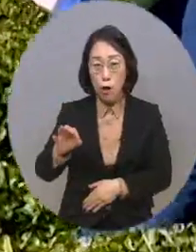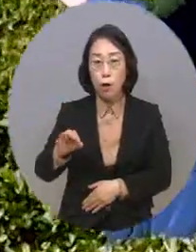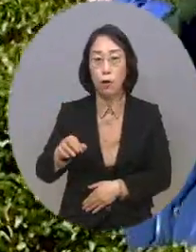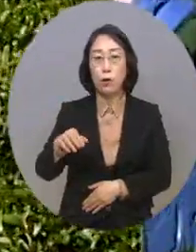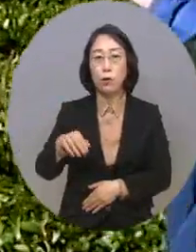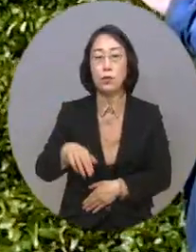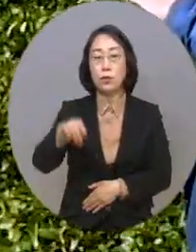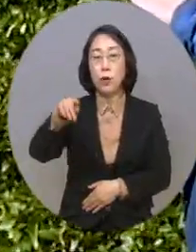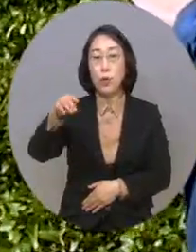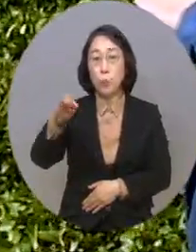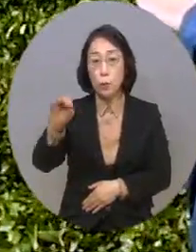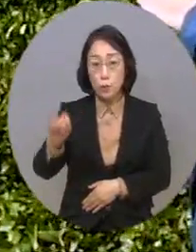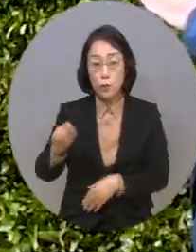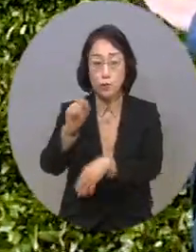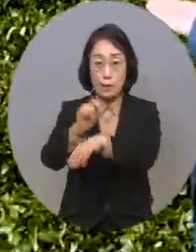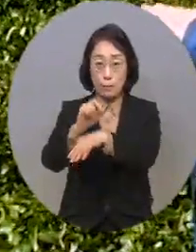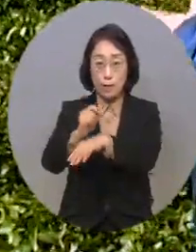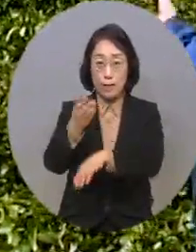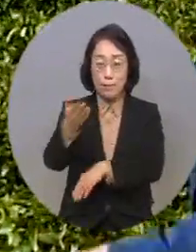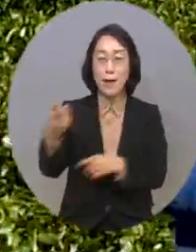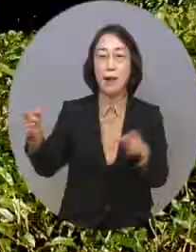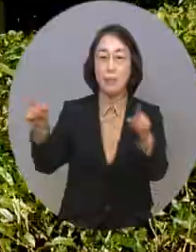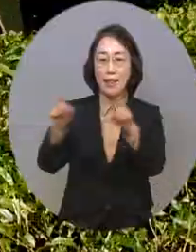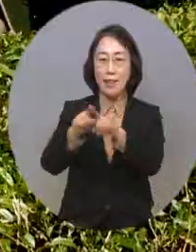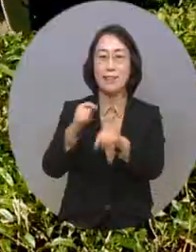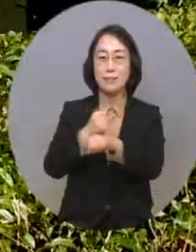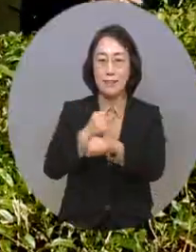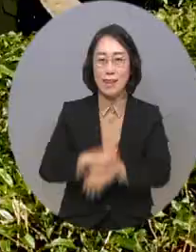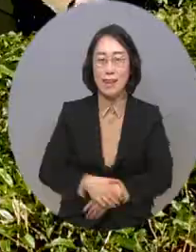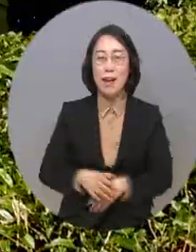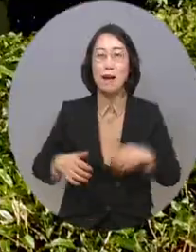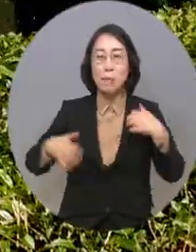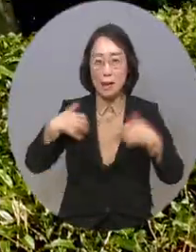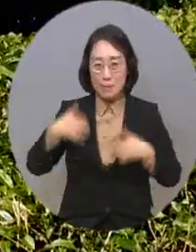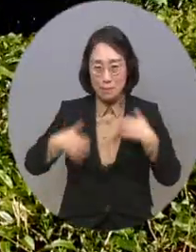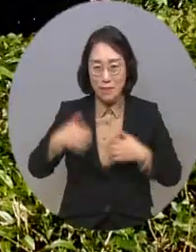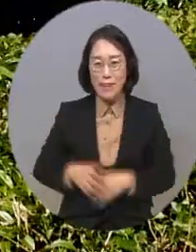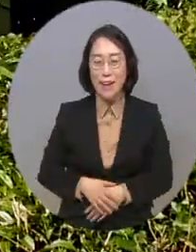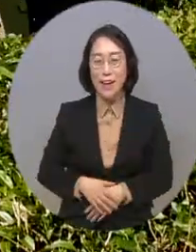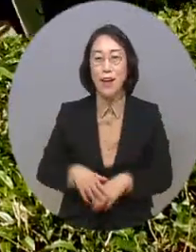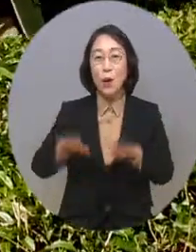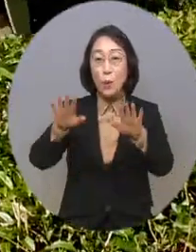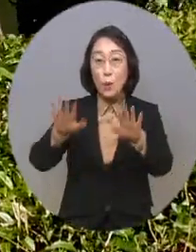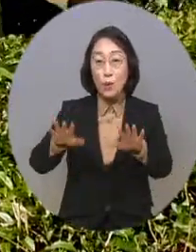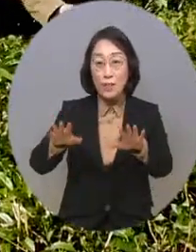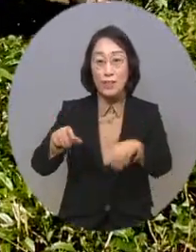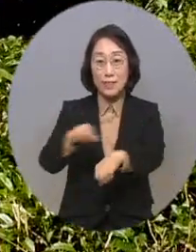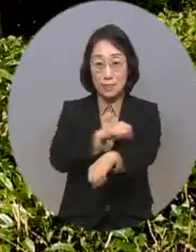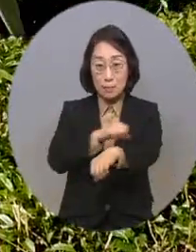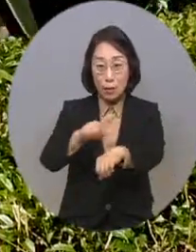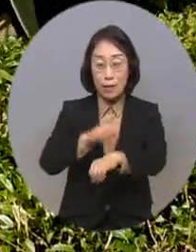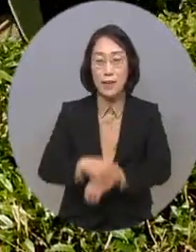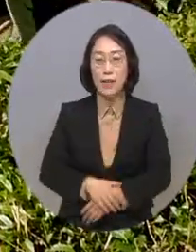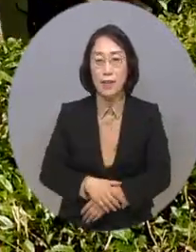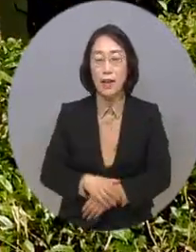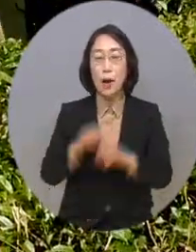서동선 팀장님 함께하셨습니다. 반갑습니다. 반갑습니다. 자, 그리고 오늘 특별히